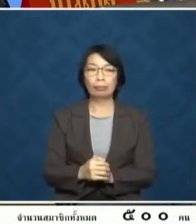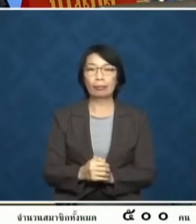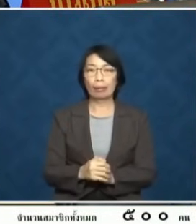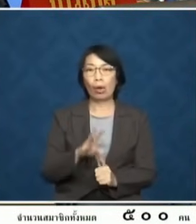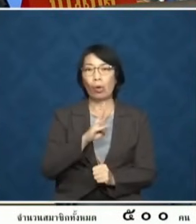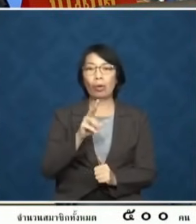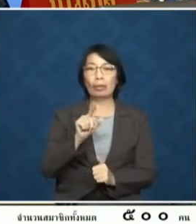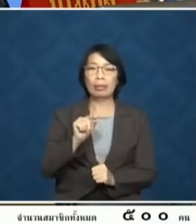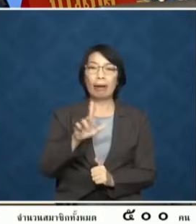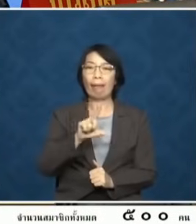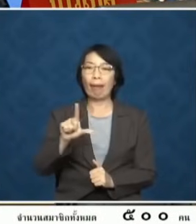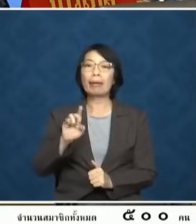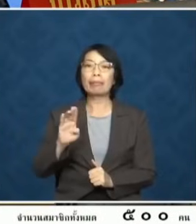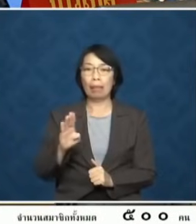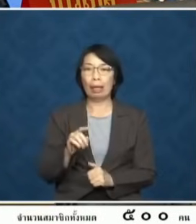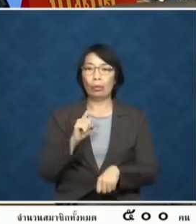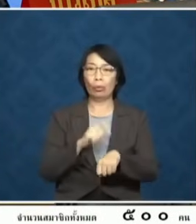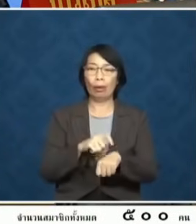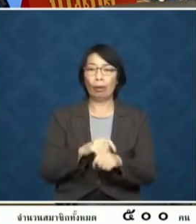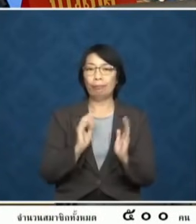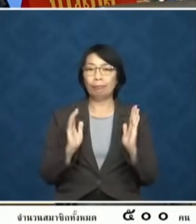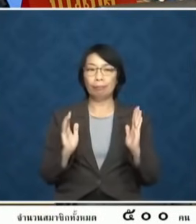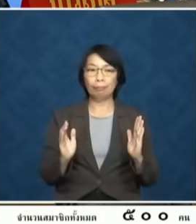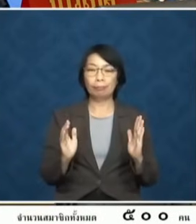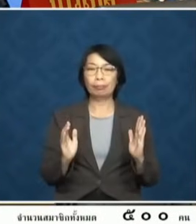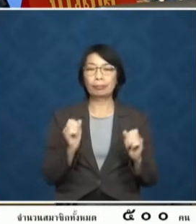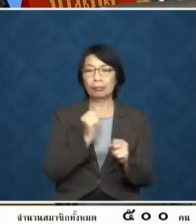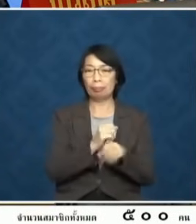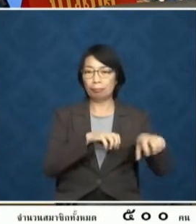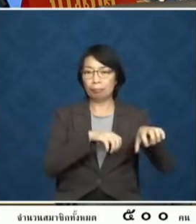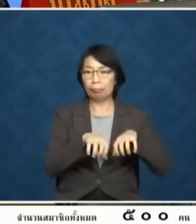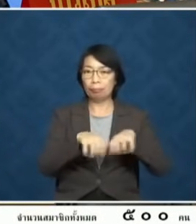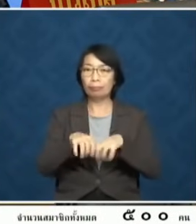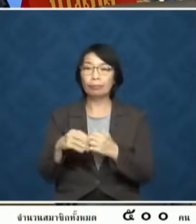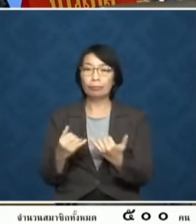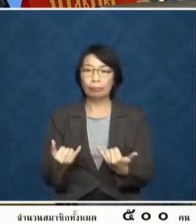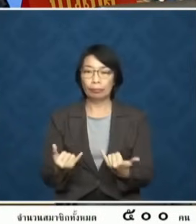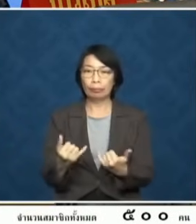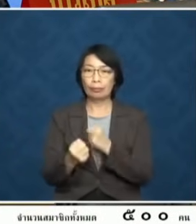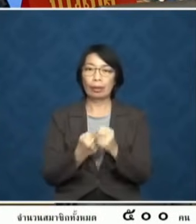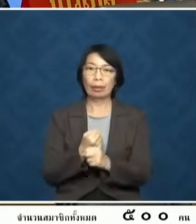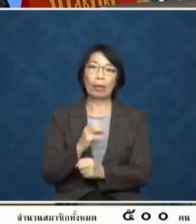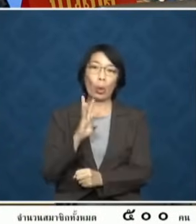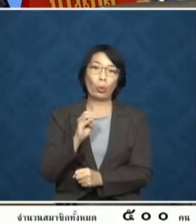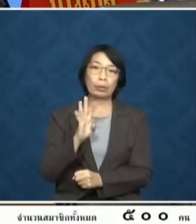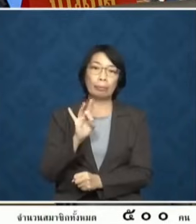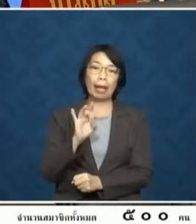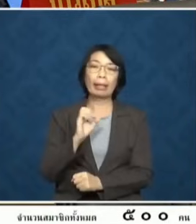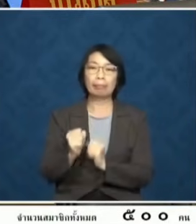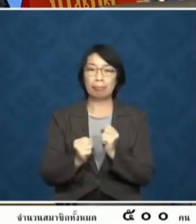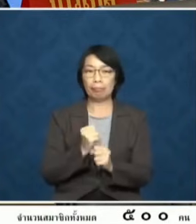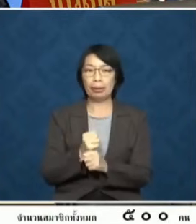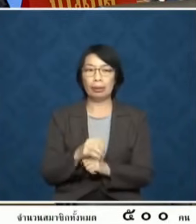625ล้านบาทในระยะเวลาที่ดำเนินการมาแล้วณวันนี้68ปีคิดเป็น